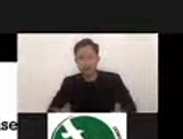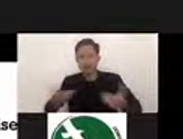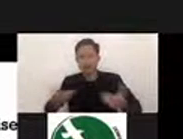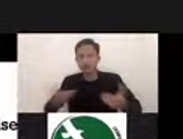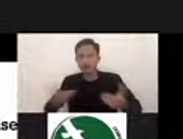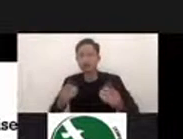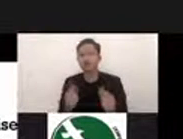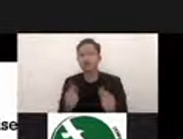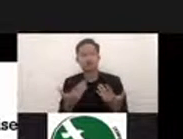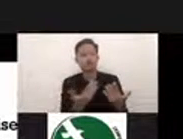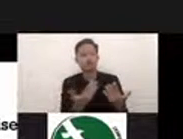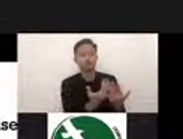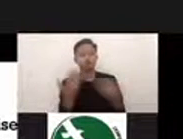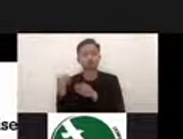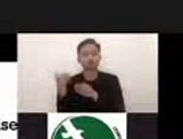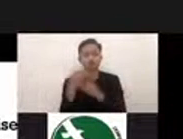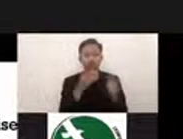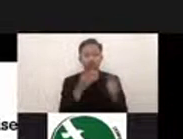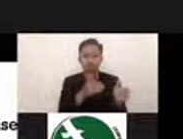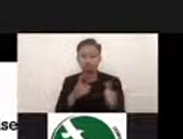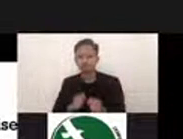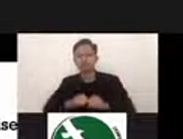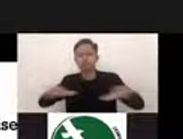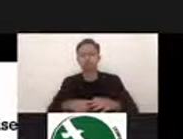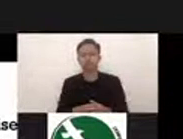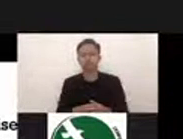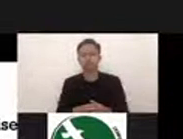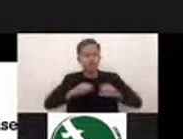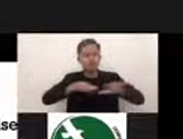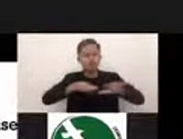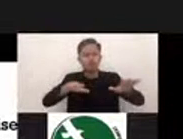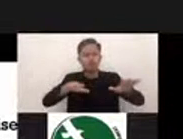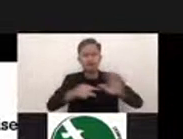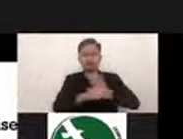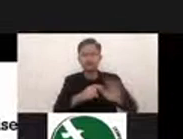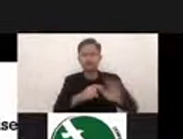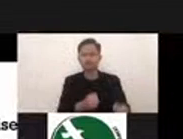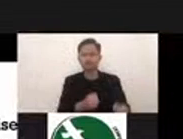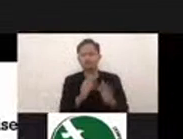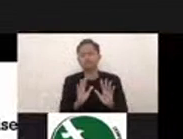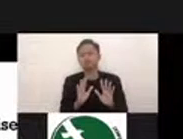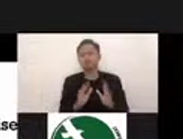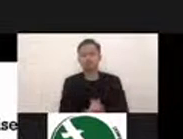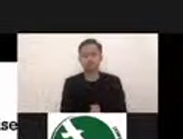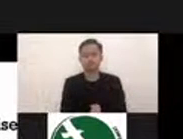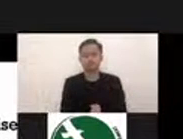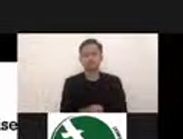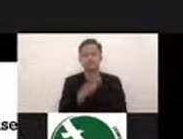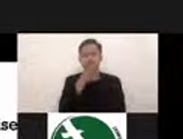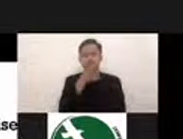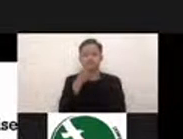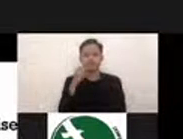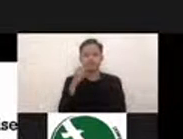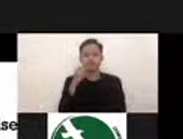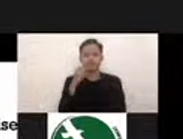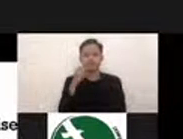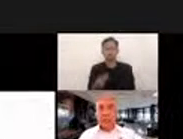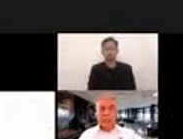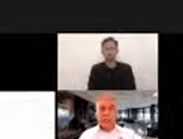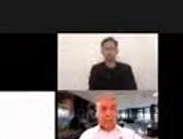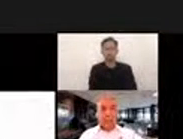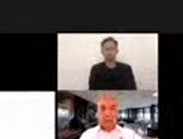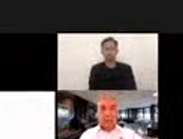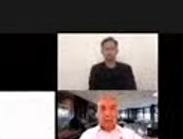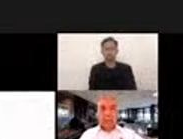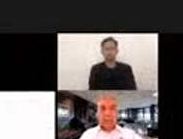dan semua pemu kepentingannya Jadi bukan justru memberikan e dampak yang negatif nah perilaku bertanggung jawab sosial inilah yang